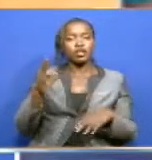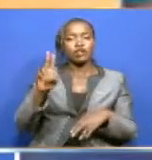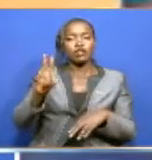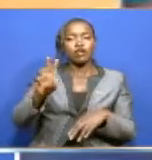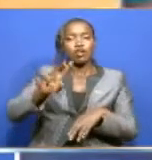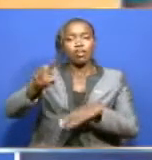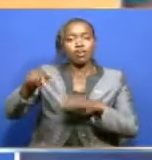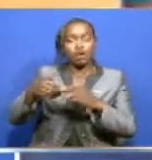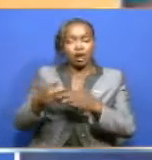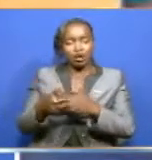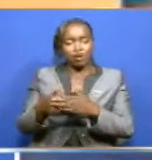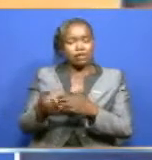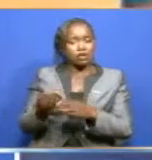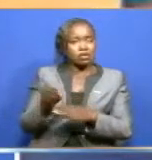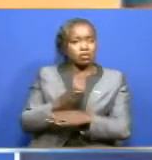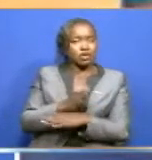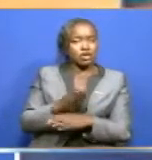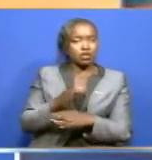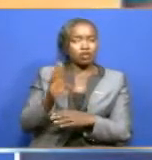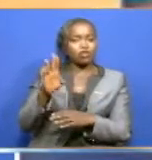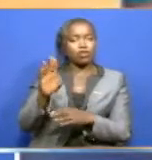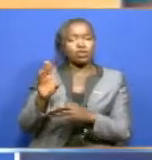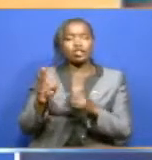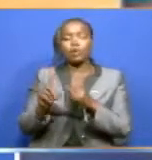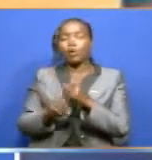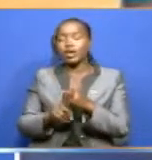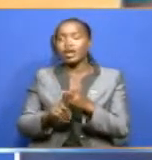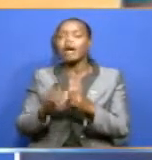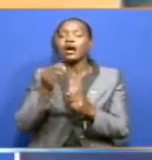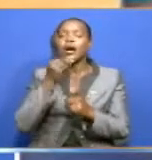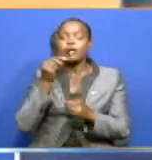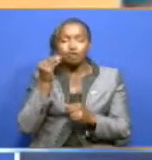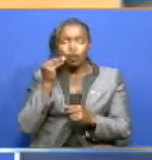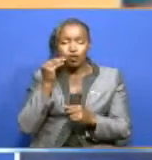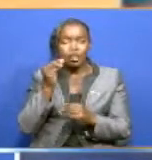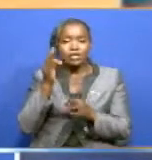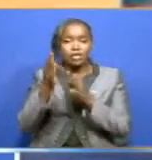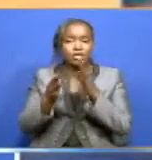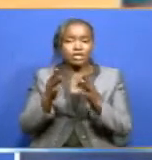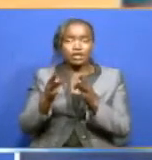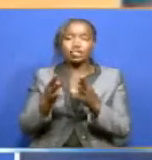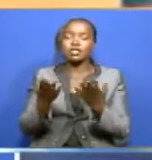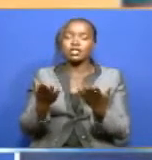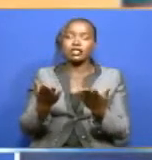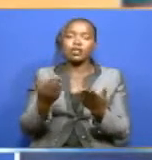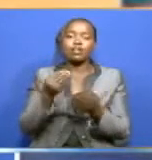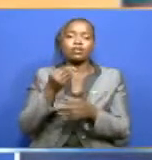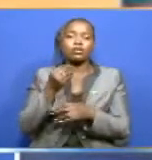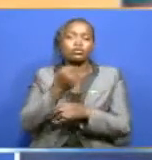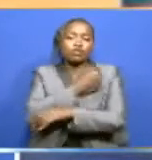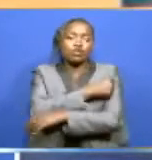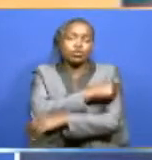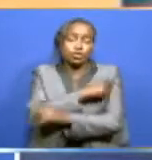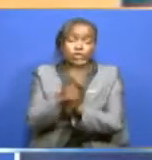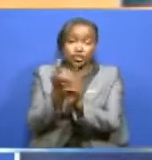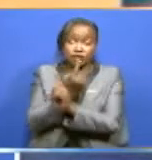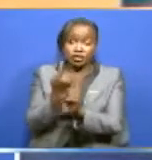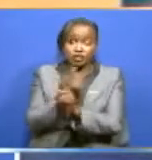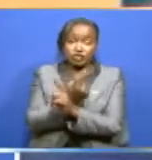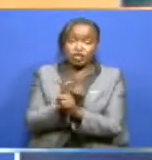ambapo 41 walikuwa wakishughulikiwa nyumbani na 33 walikuwa wamelazwa hospitalini. Kufikia sasa jumla ya watu